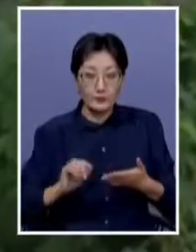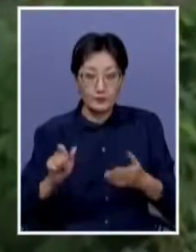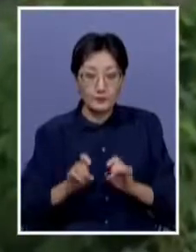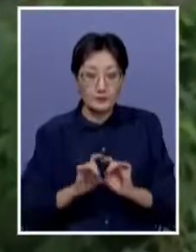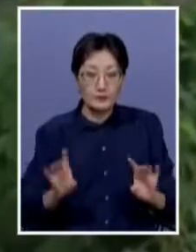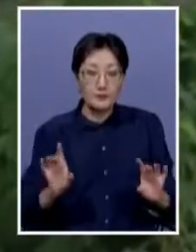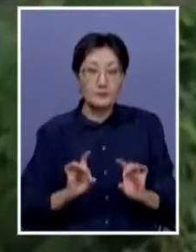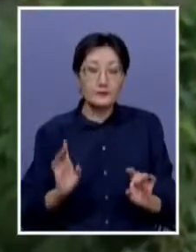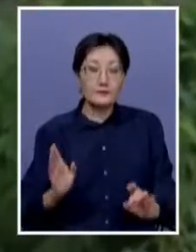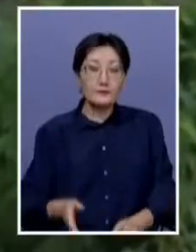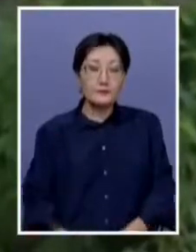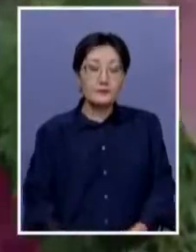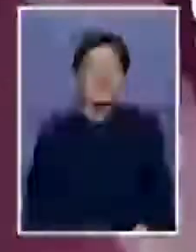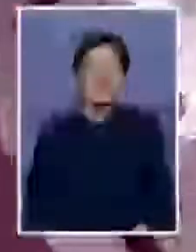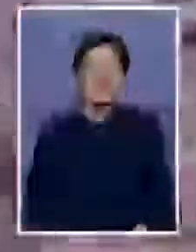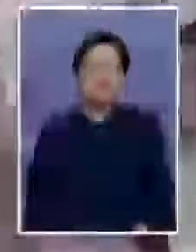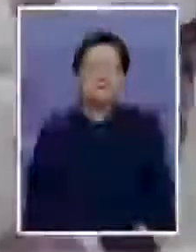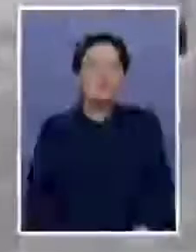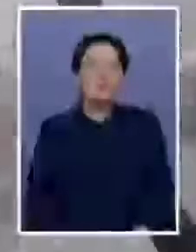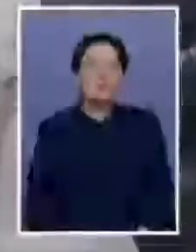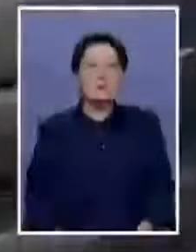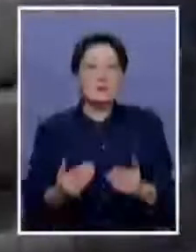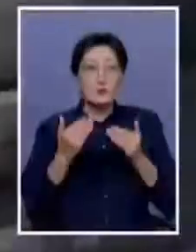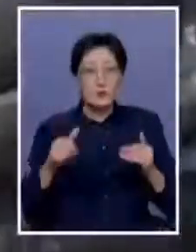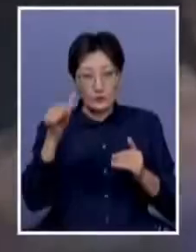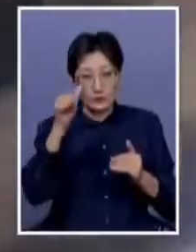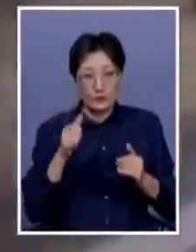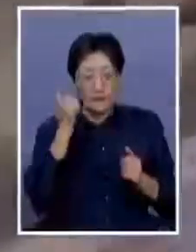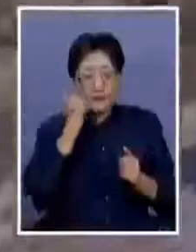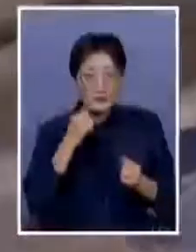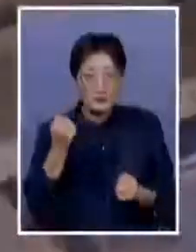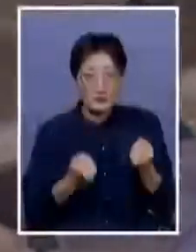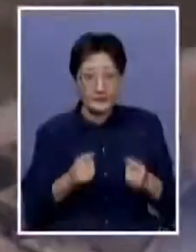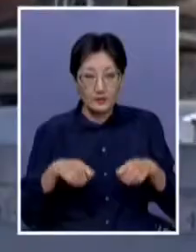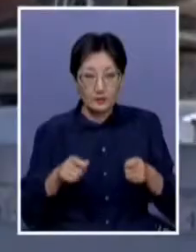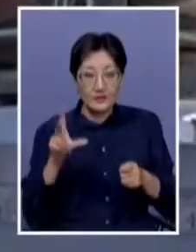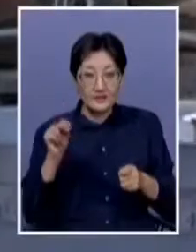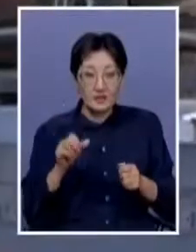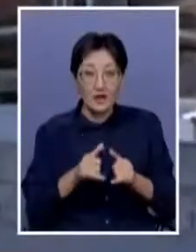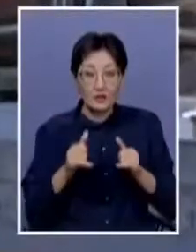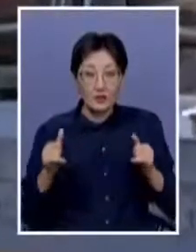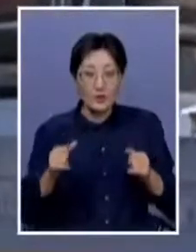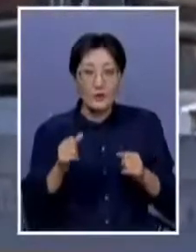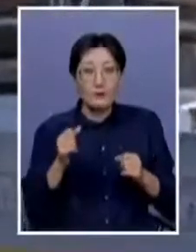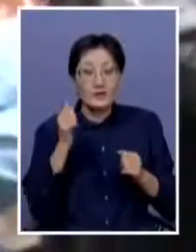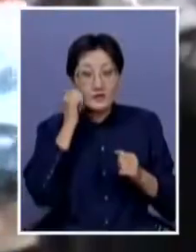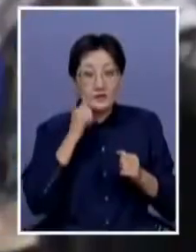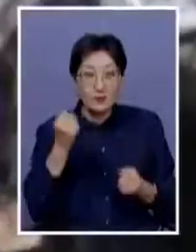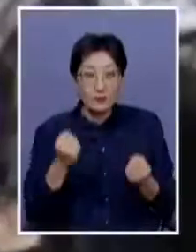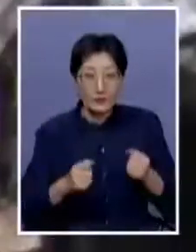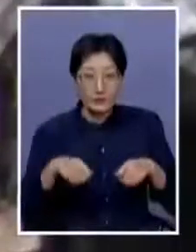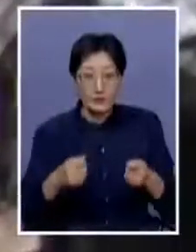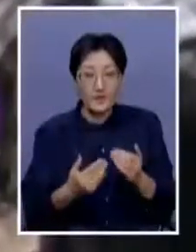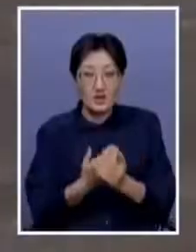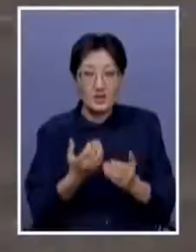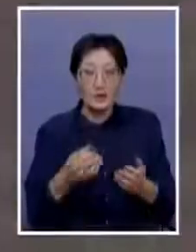Еркін сәлден соң айтатын боламын. Соңғы айда ескі көліктерді тапсырушылардың саны артқан. Жарамсыз көлігіңізді өткізіп,